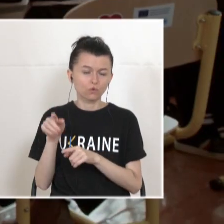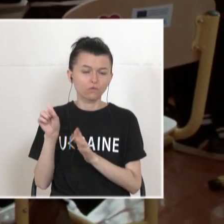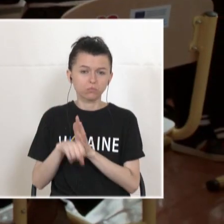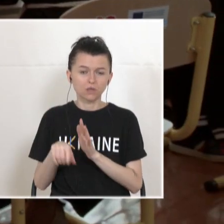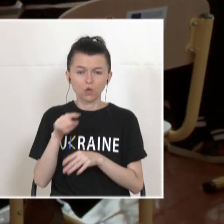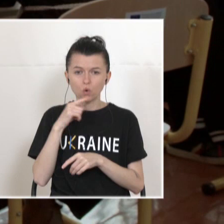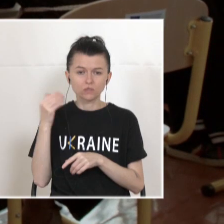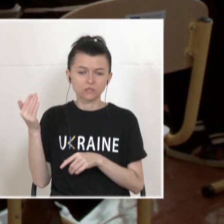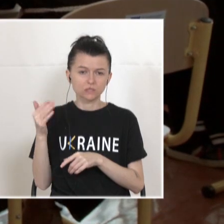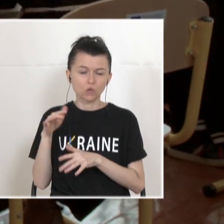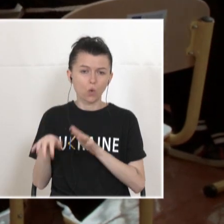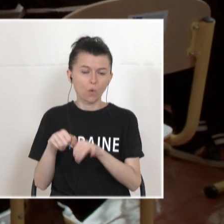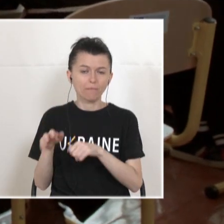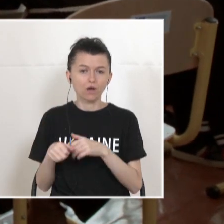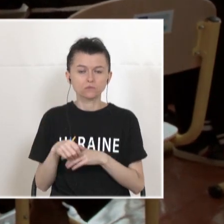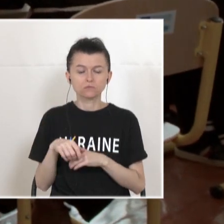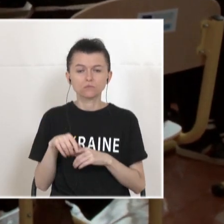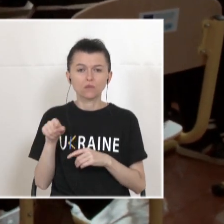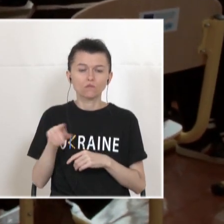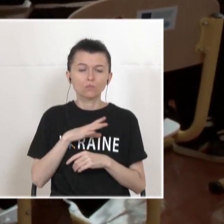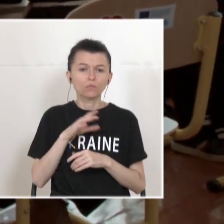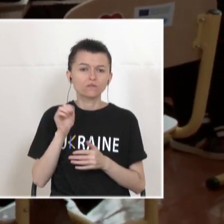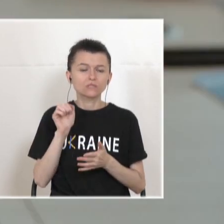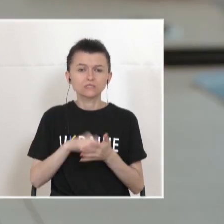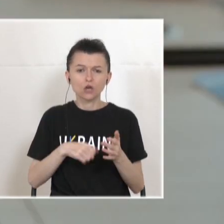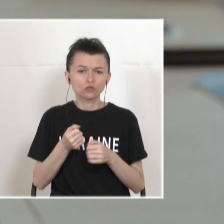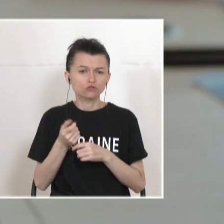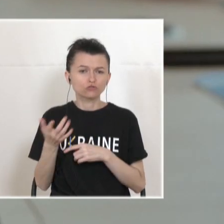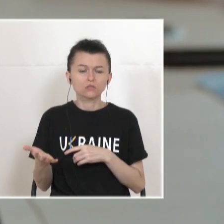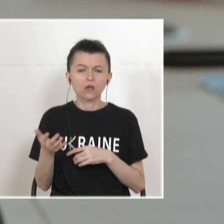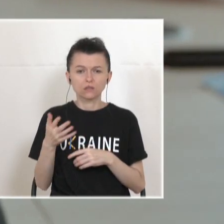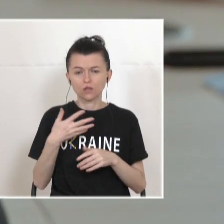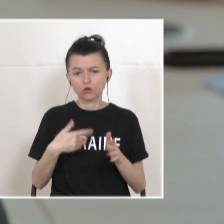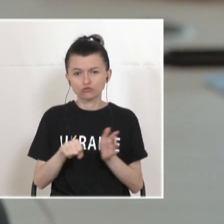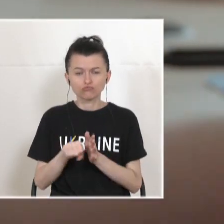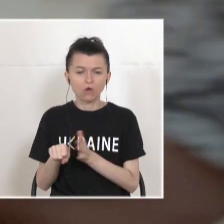окупації. Він був серед численних жертв в Ірпені, на жаль.